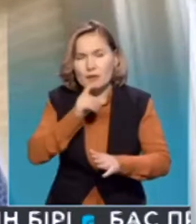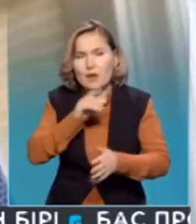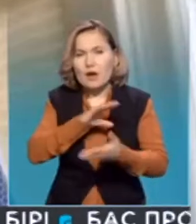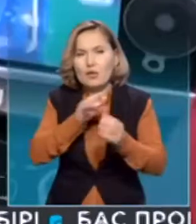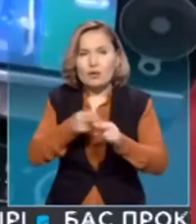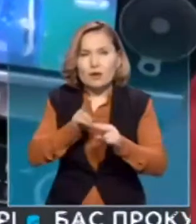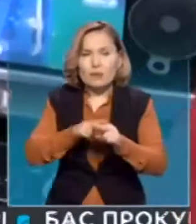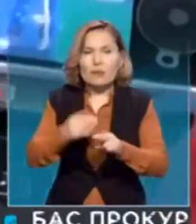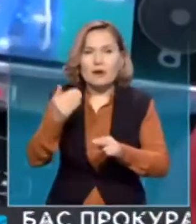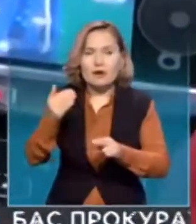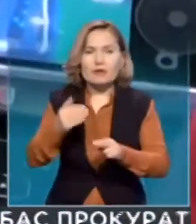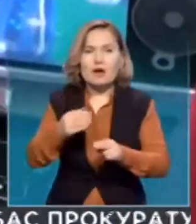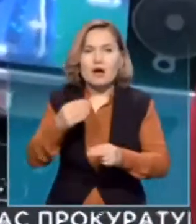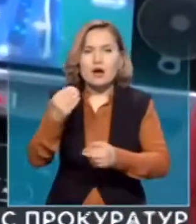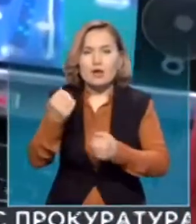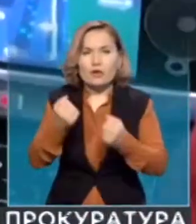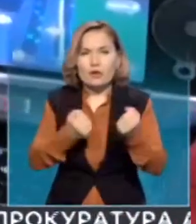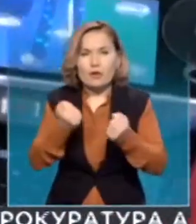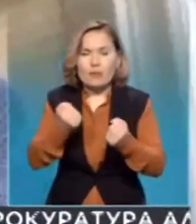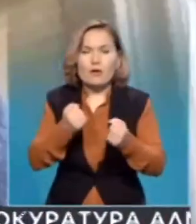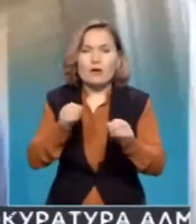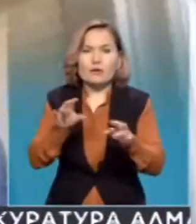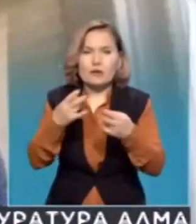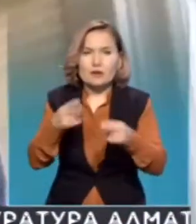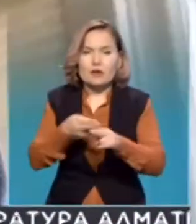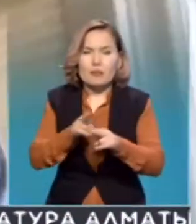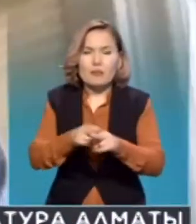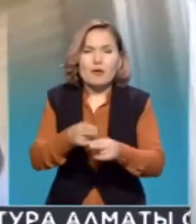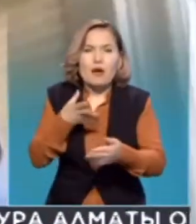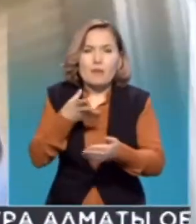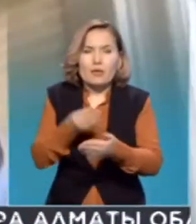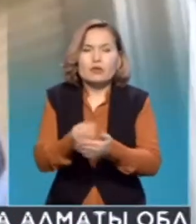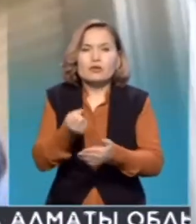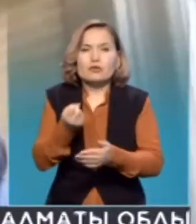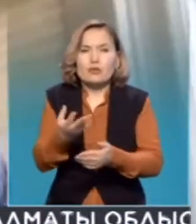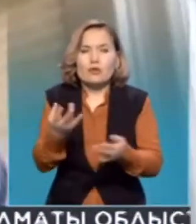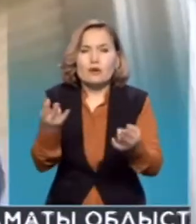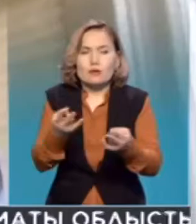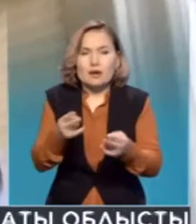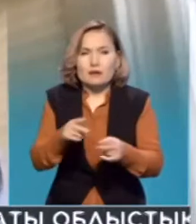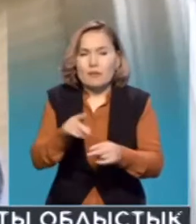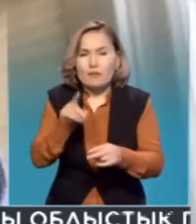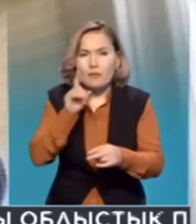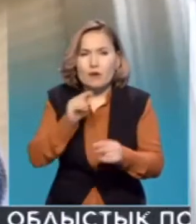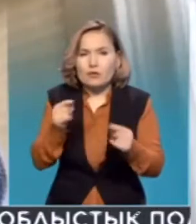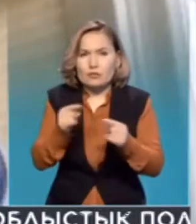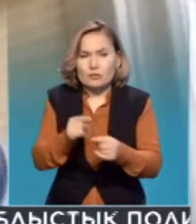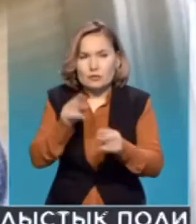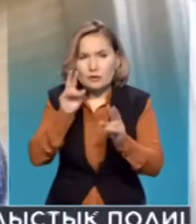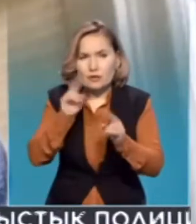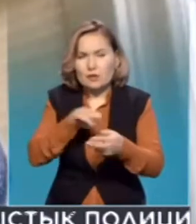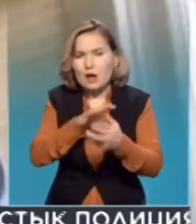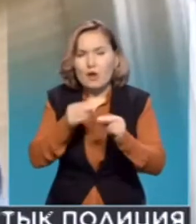де жүргізушісіз таксиге қанша төлеу қажеттігі де әлі анықталған жоқ. Сонымен қатар, мұндай машина